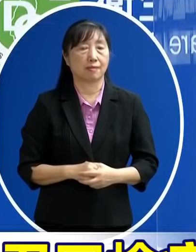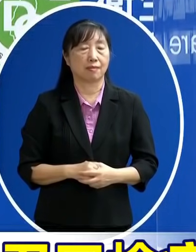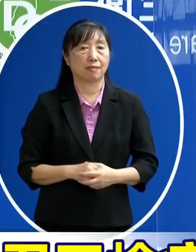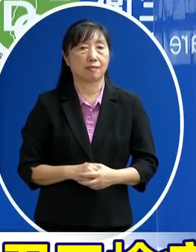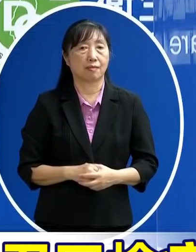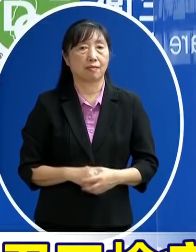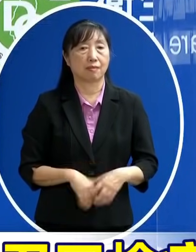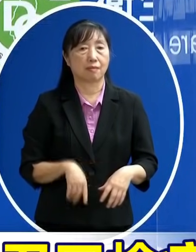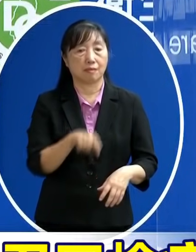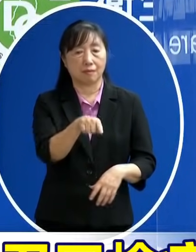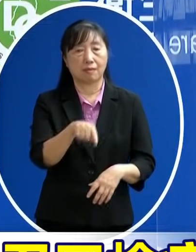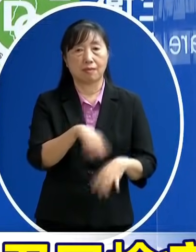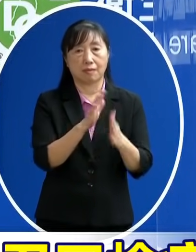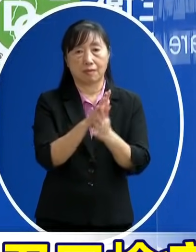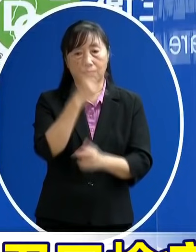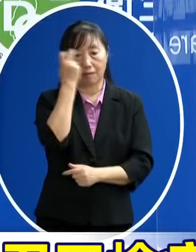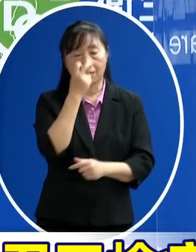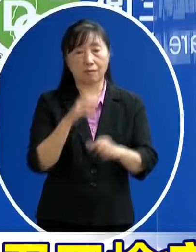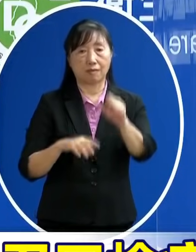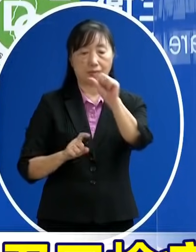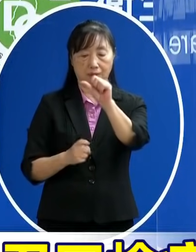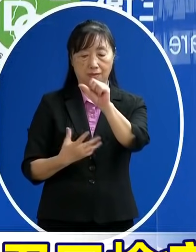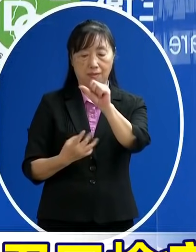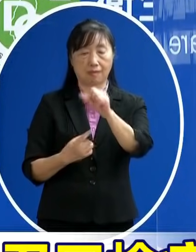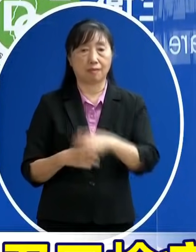到5月18号。